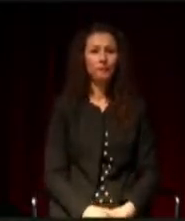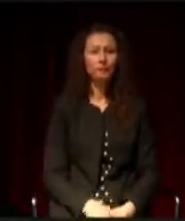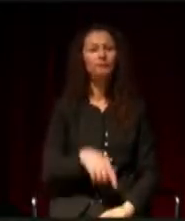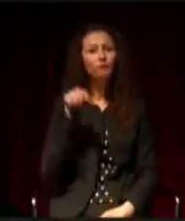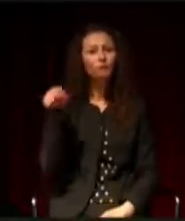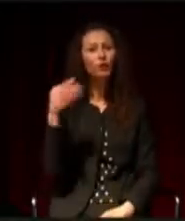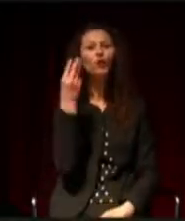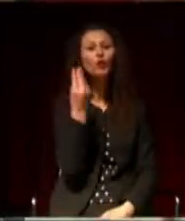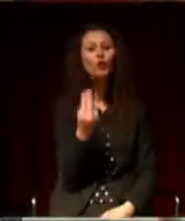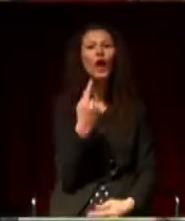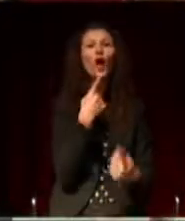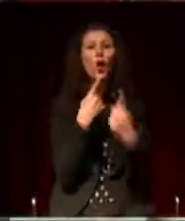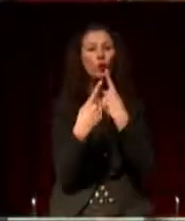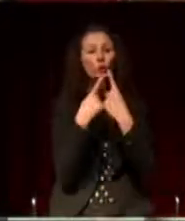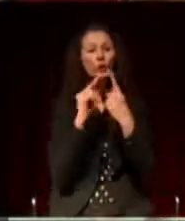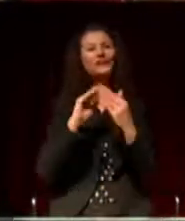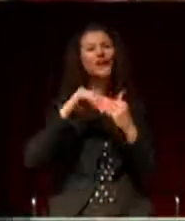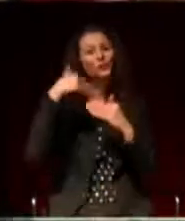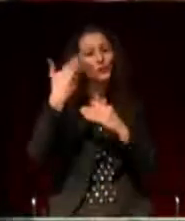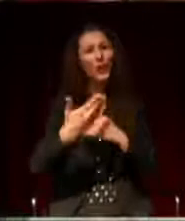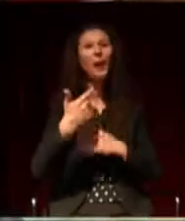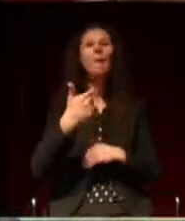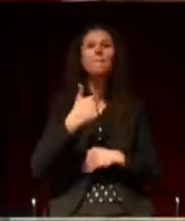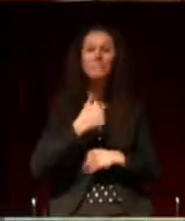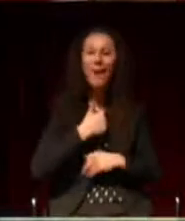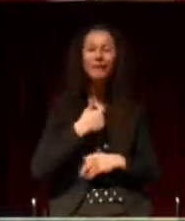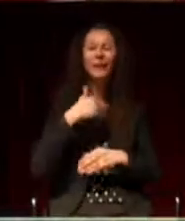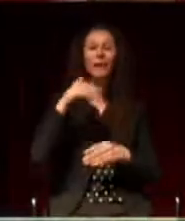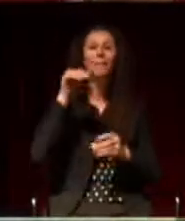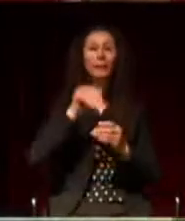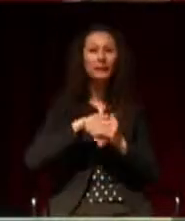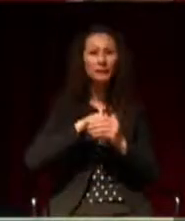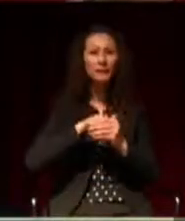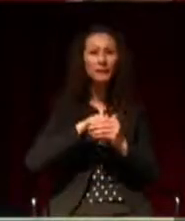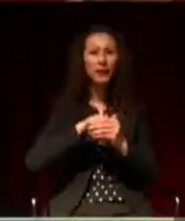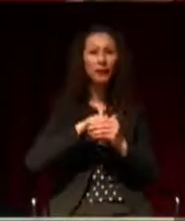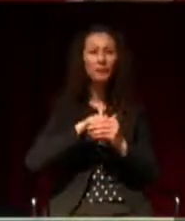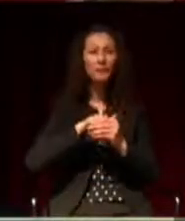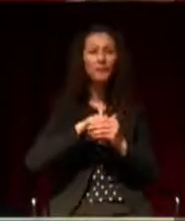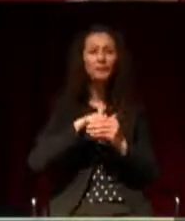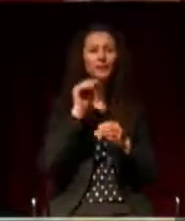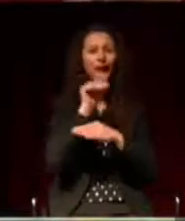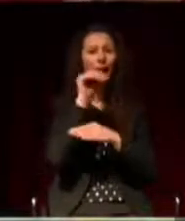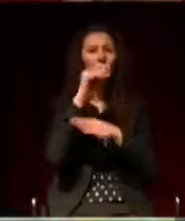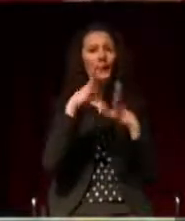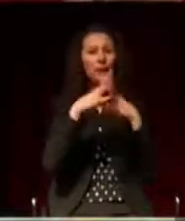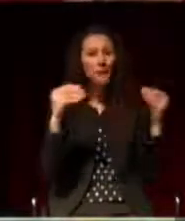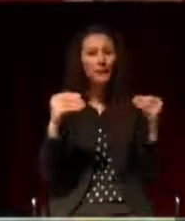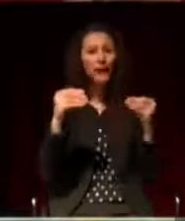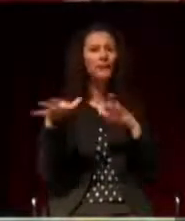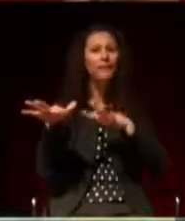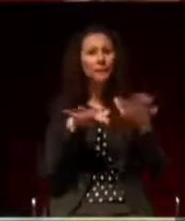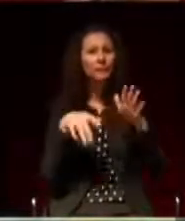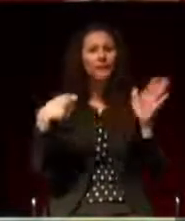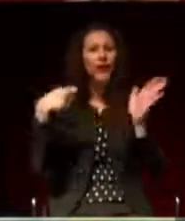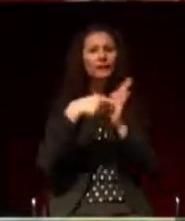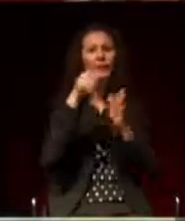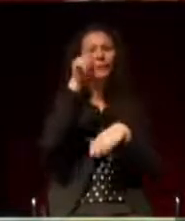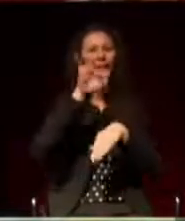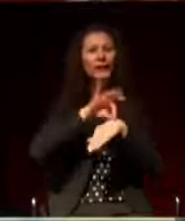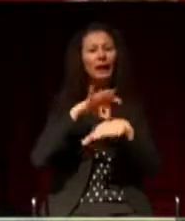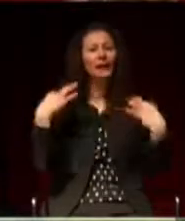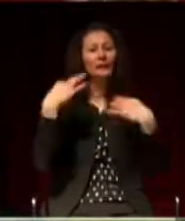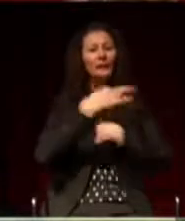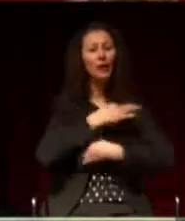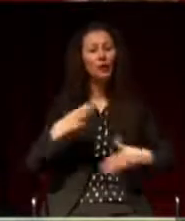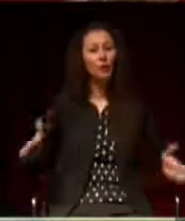Bu güzel bir konuşmanıza sonra bence meclisimizde hayatını kaybeden depremzedeler adına bir dakikalık saygı